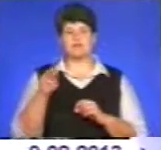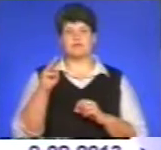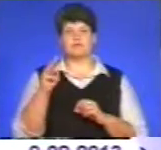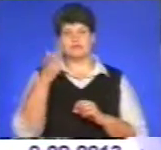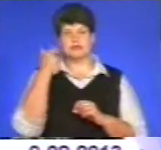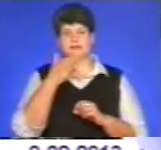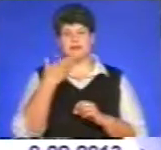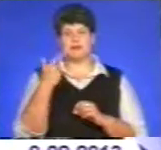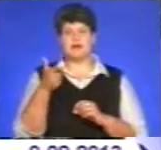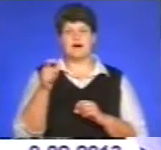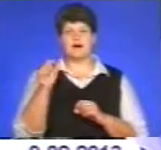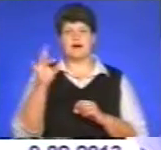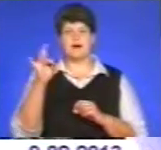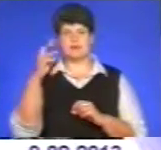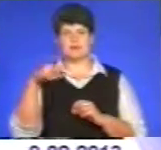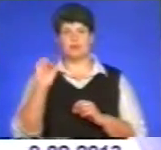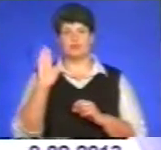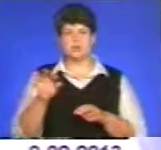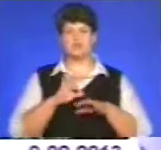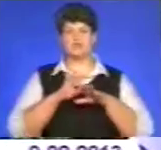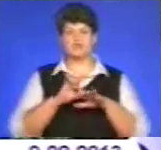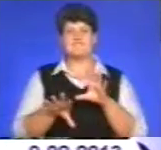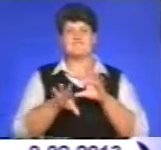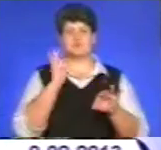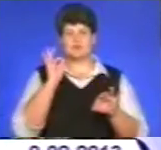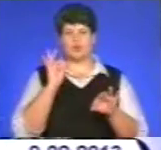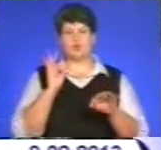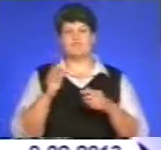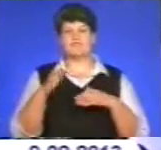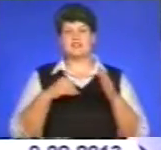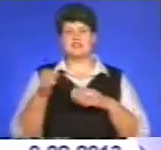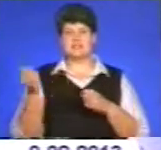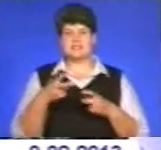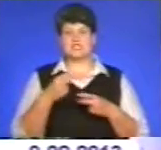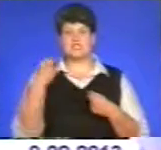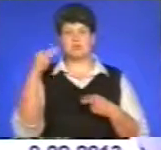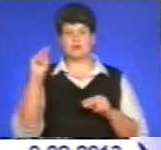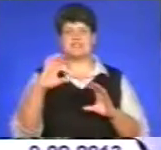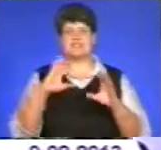на озері Гарда буде проходити відбірковий кваліфікаційний чемпіонат світу до